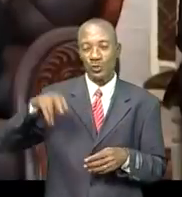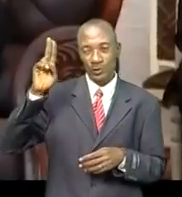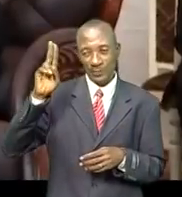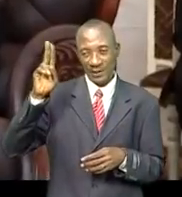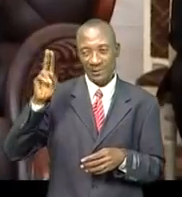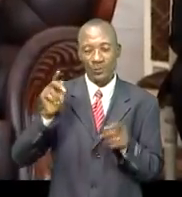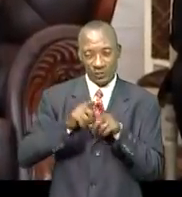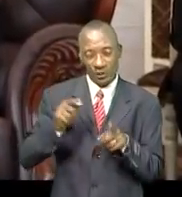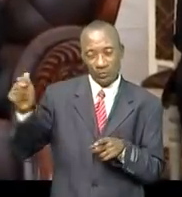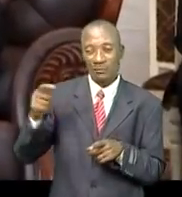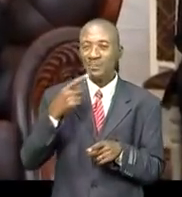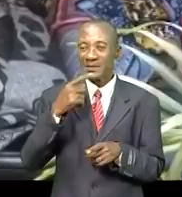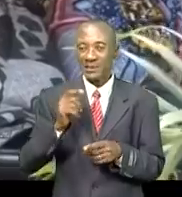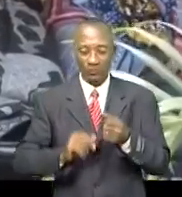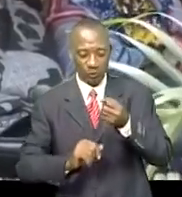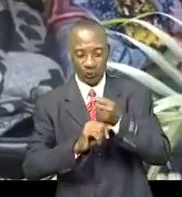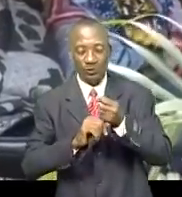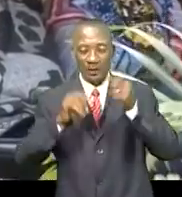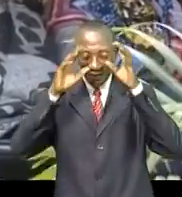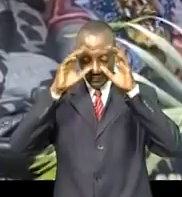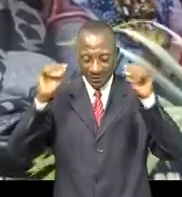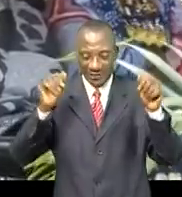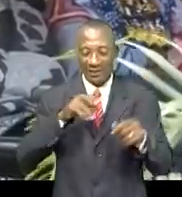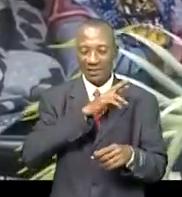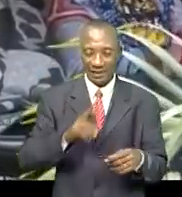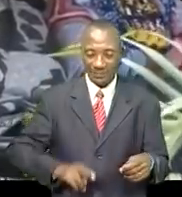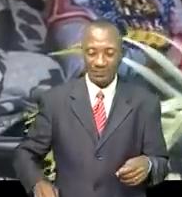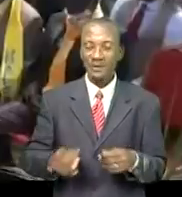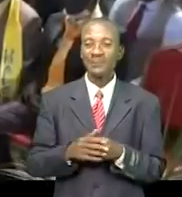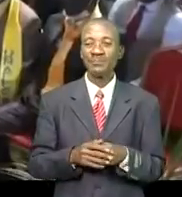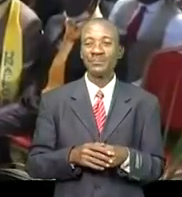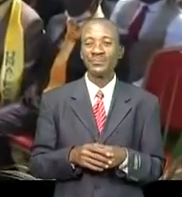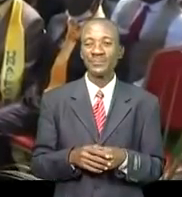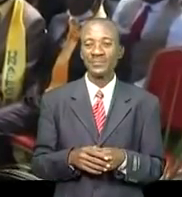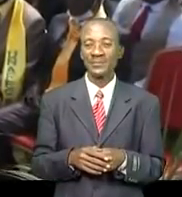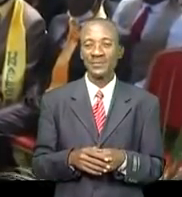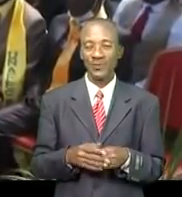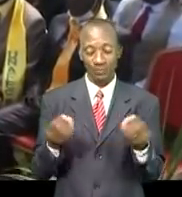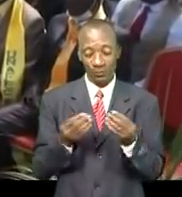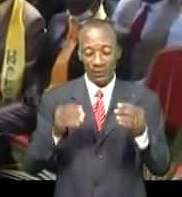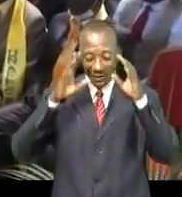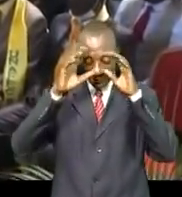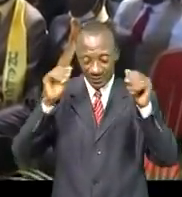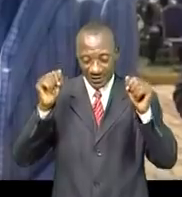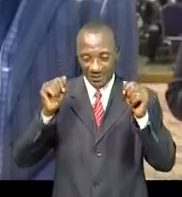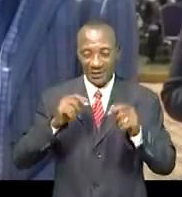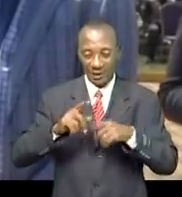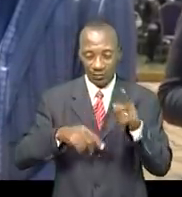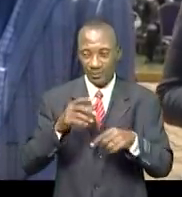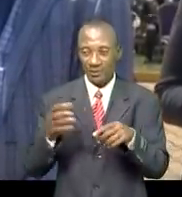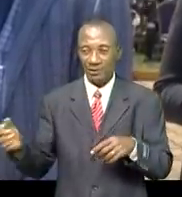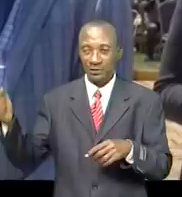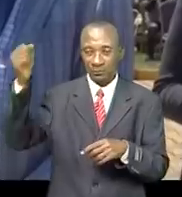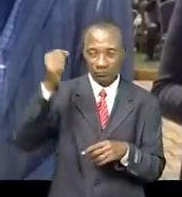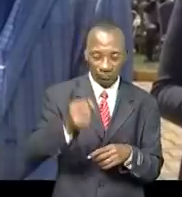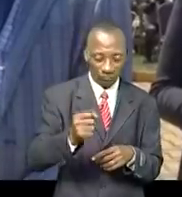de la République, dont l'avènement à la magistrature suprême est la consécration de la lutte politique qu'il a entamée depuis la fin des années 80 avec ses